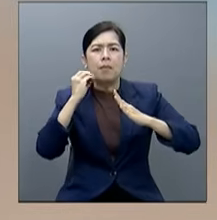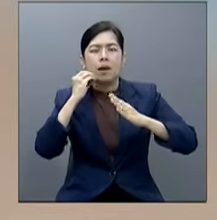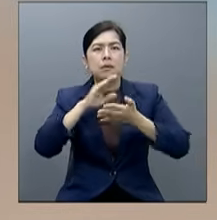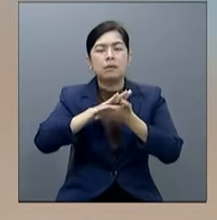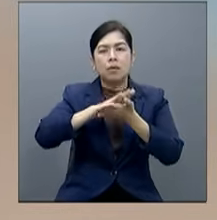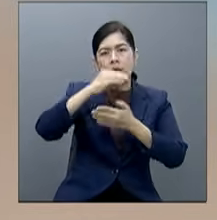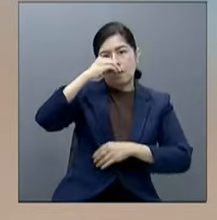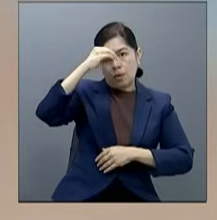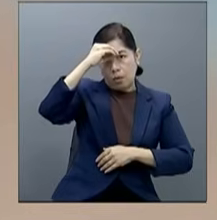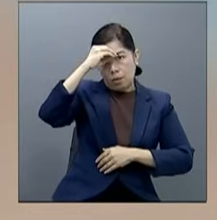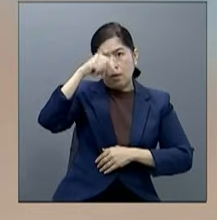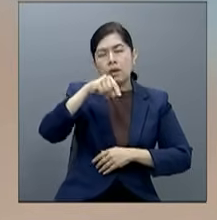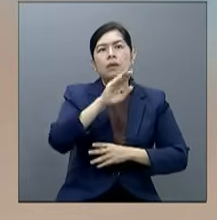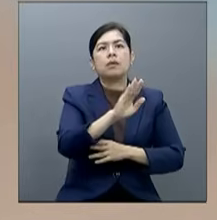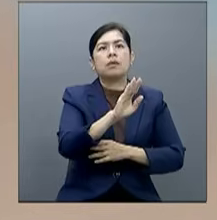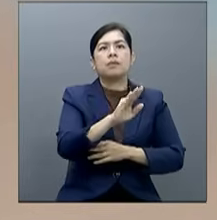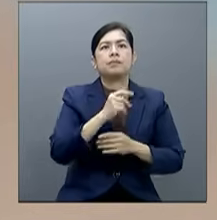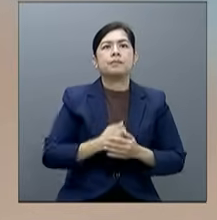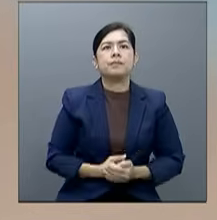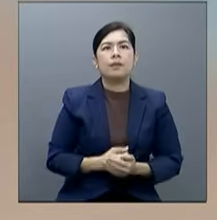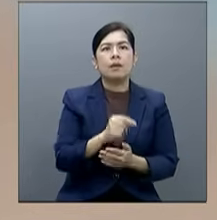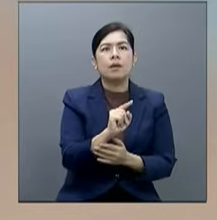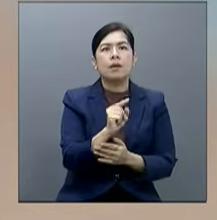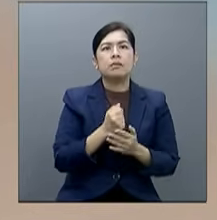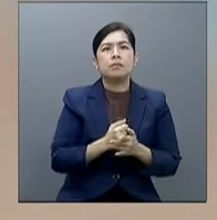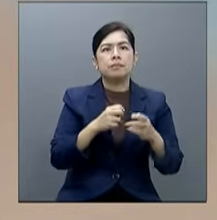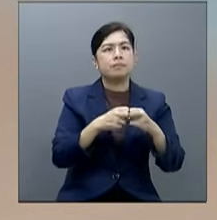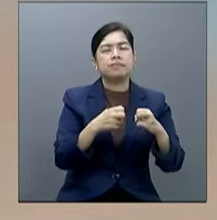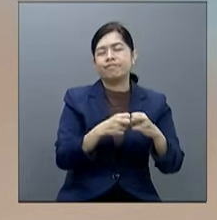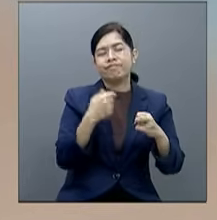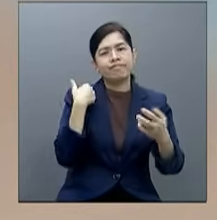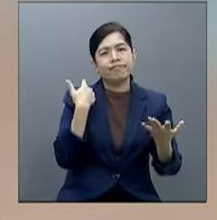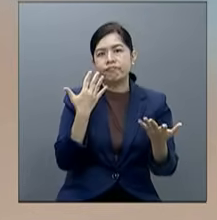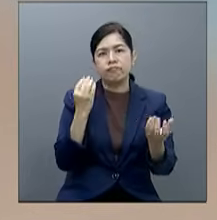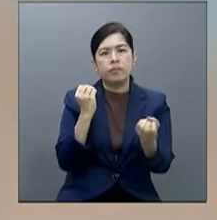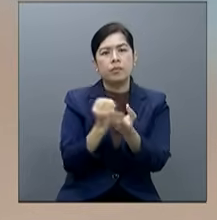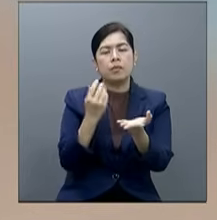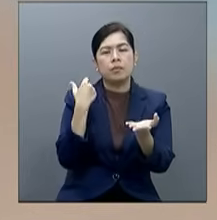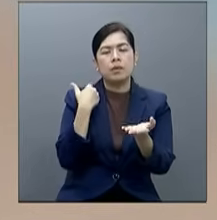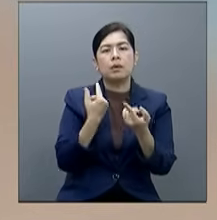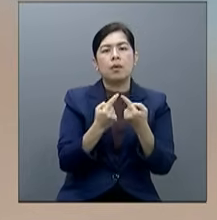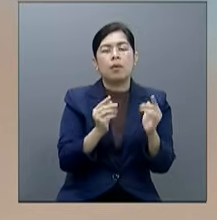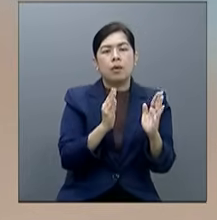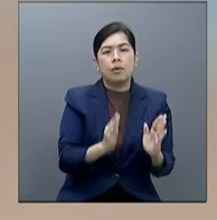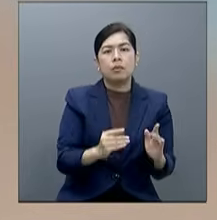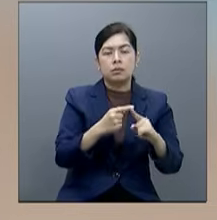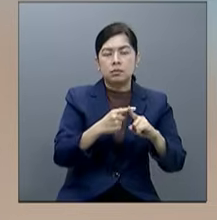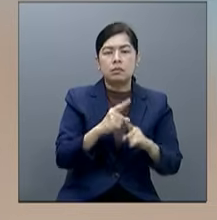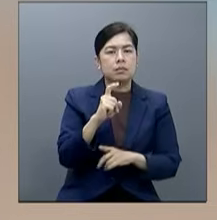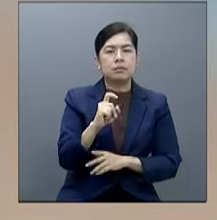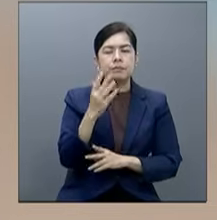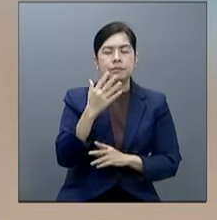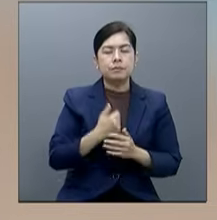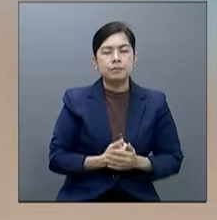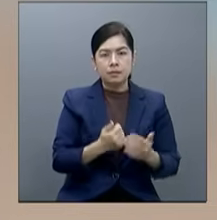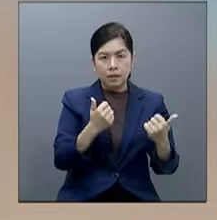าแห่งเดียวในพื้นที่ด้านบนด้วยทำให้ได้รับผลกระทบเป็นจำนวนมากแต่ว่าไม่มีผู้บาดเจ็บหรือว่าเสียชีวิตนะคะวันนี้เราจะ